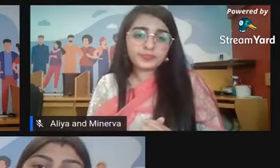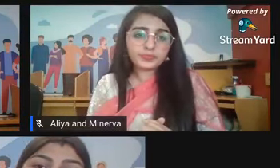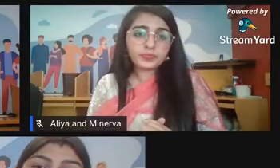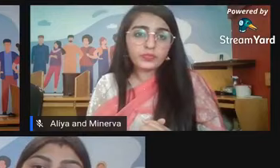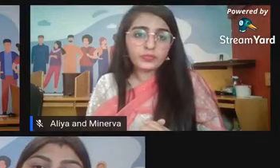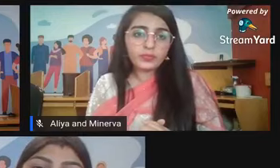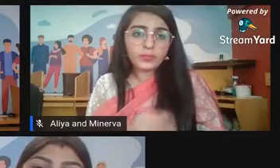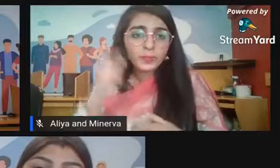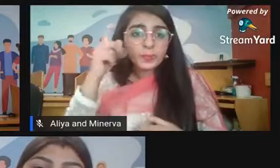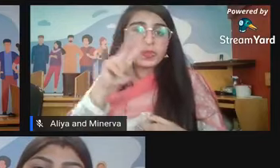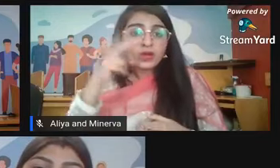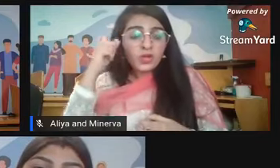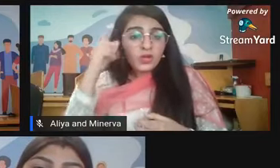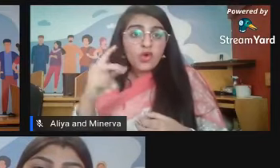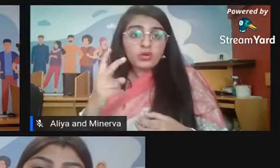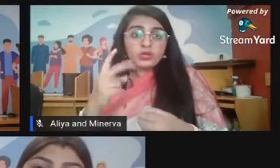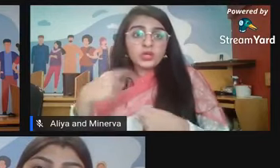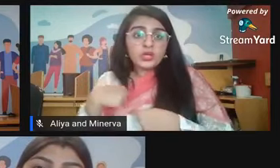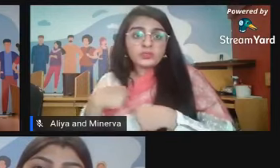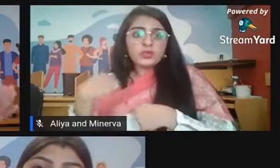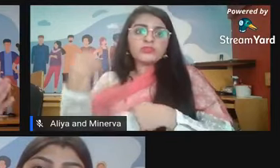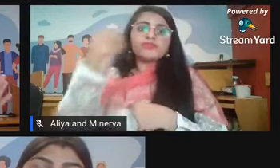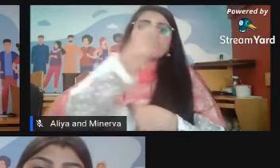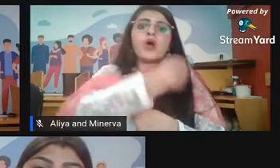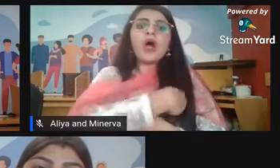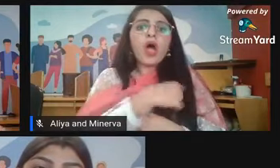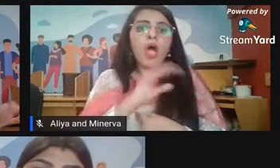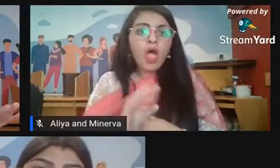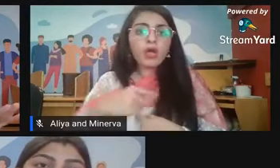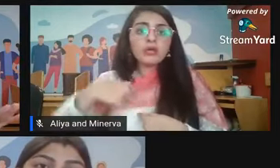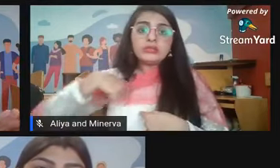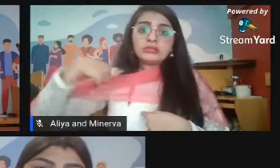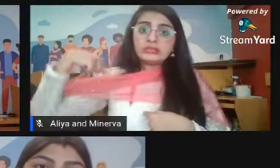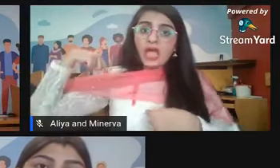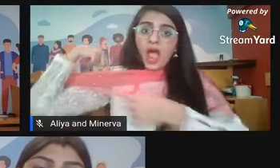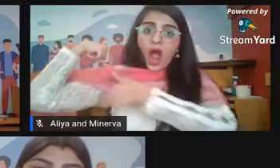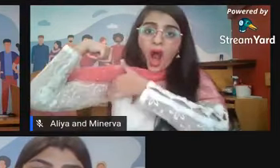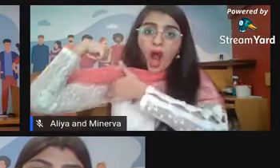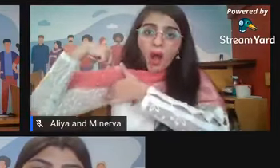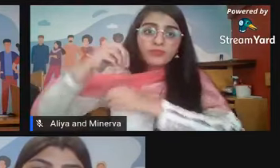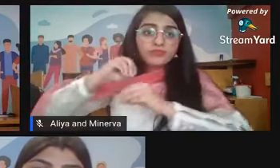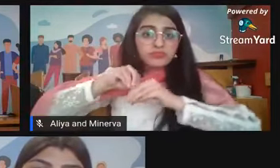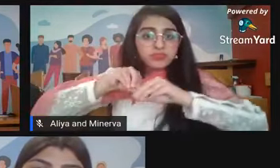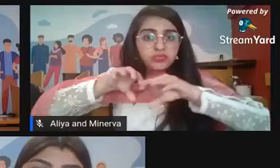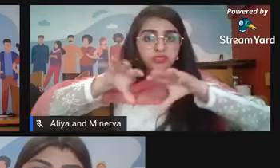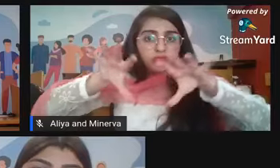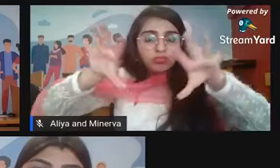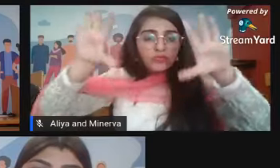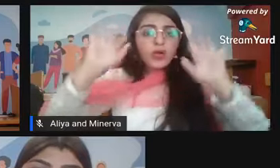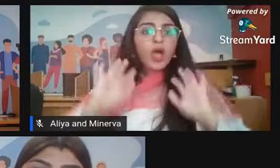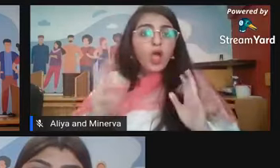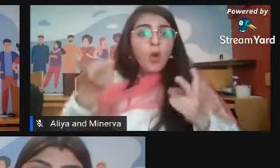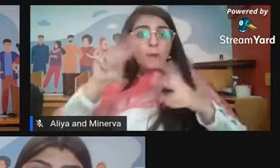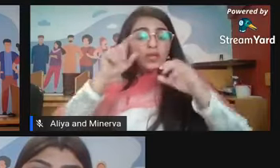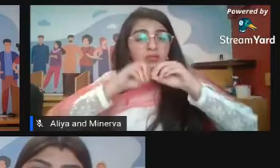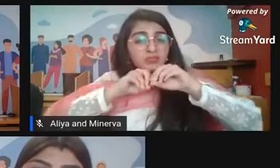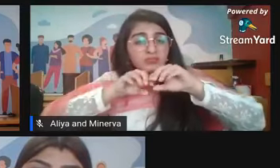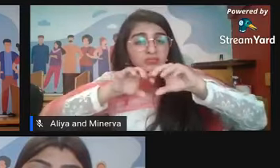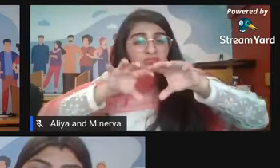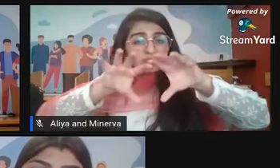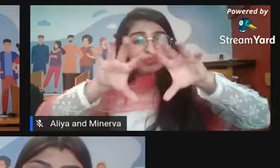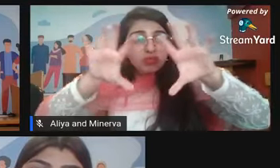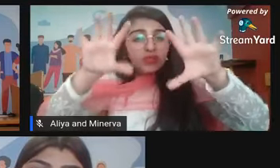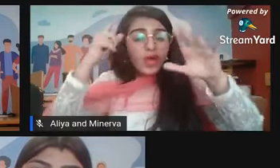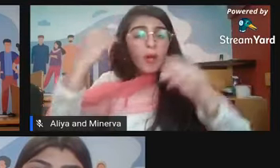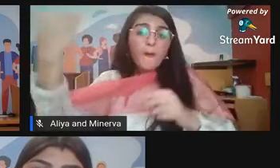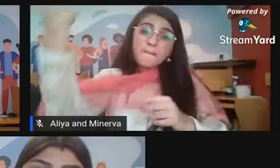ऑफ दूसरे ब्रेस्ट पे जा सकता है, अंडर आर्म्स में, एक्सेला में जा सकता है, फिर बॉडी के दूसरे ऑर्गन्स है जहाँ पे जा सकता है, फॉर